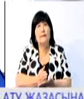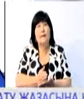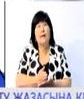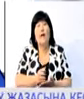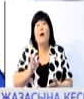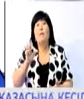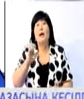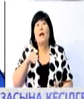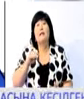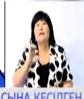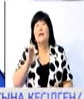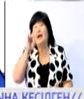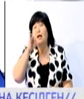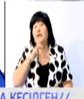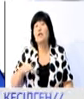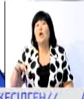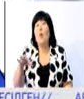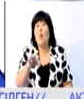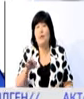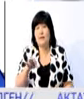Батыс Қазақстан облысы